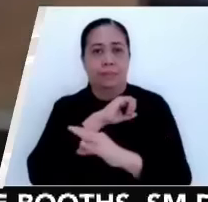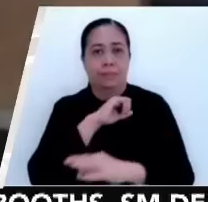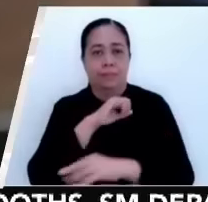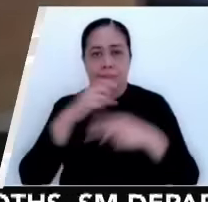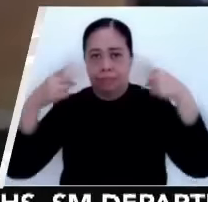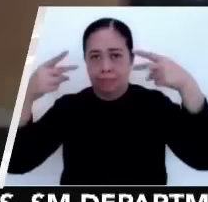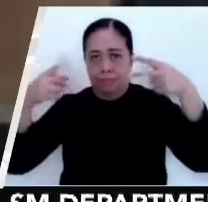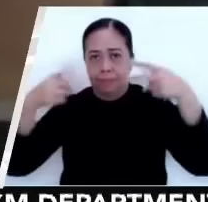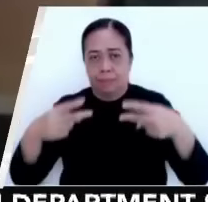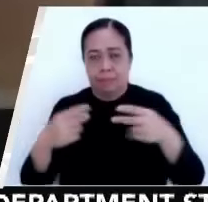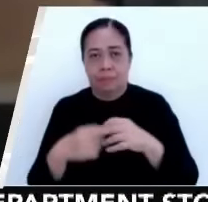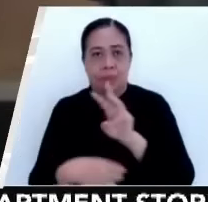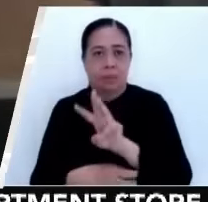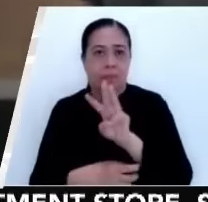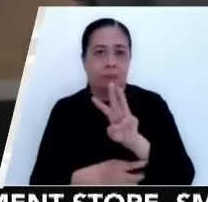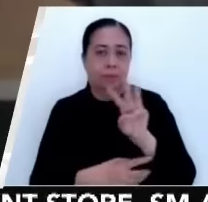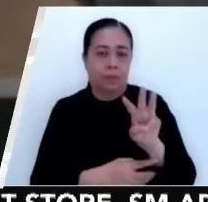na